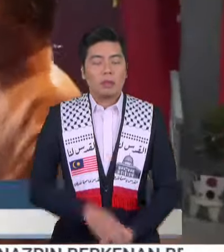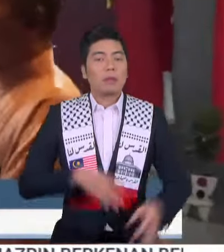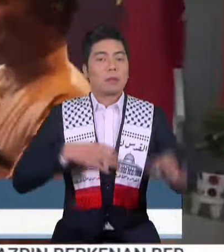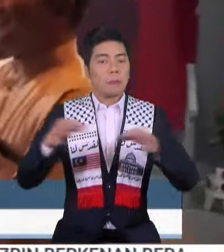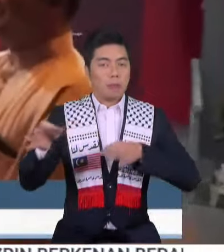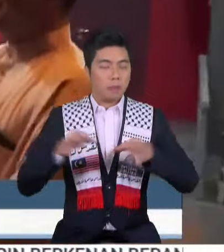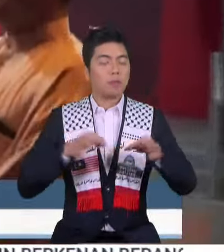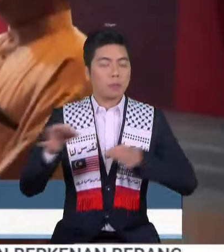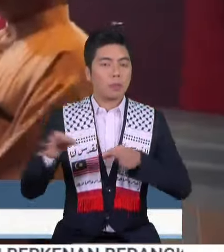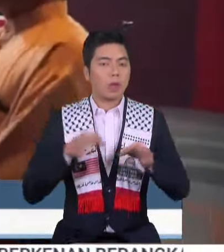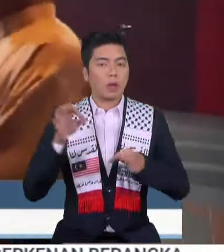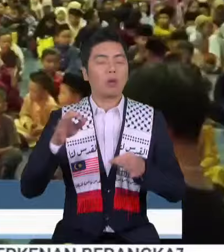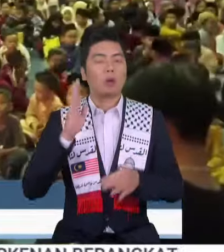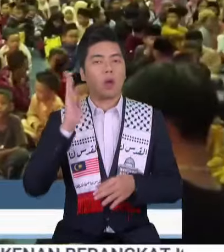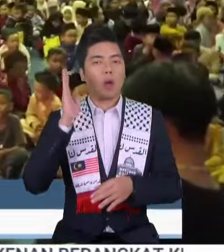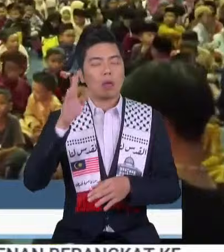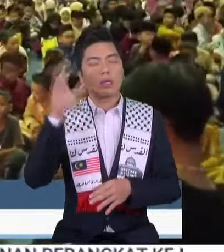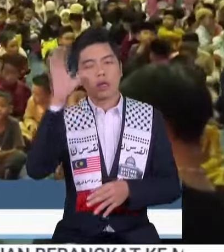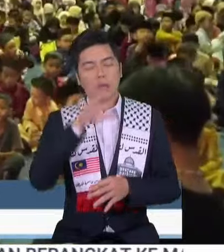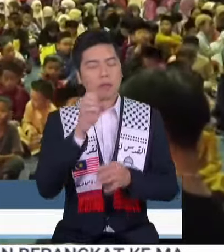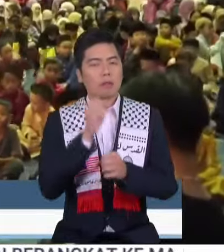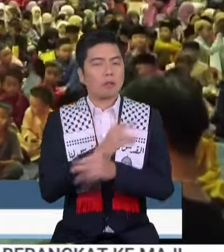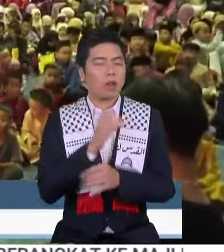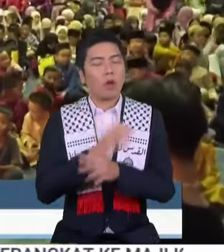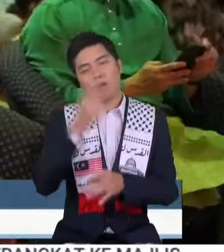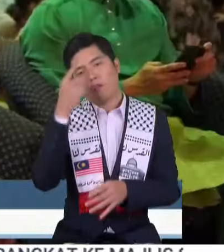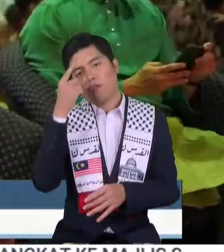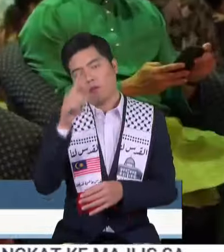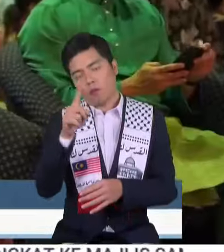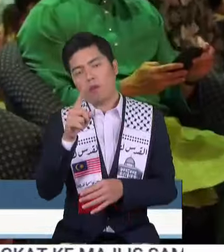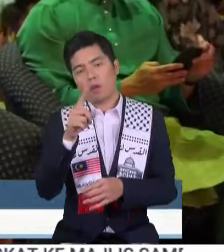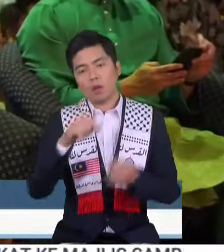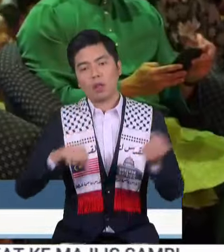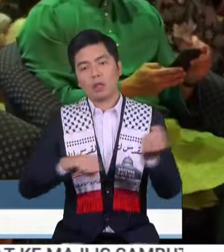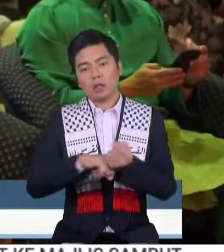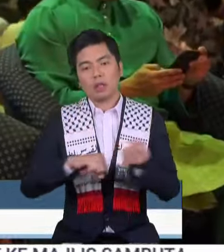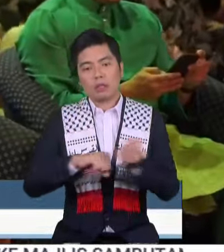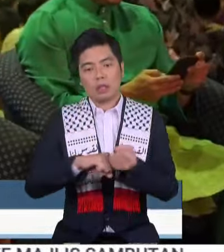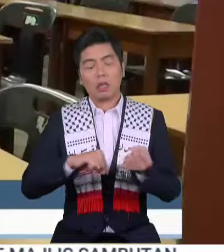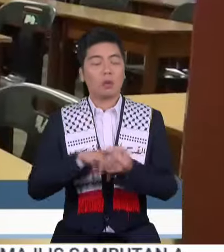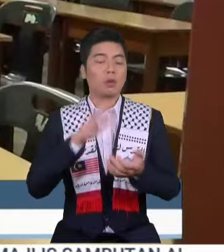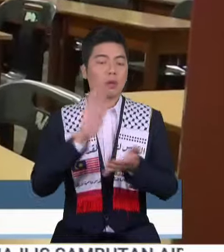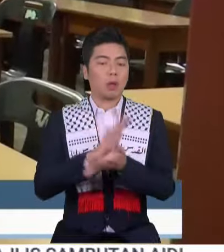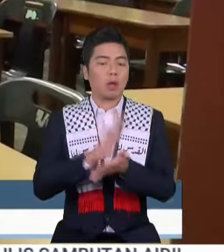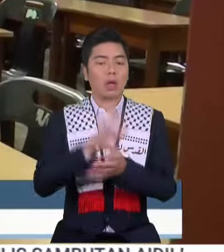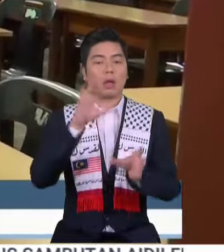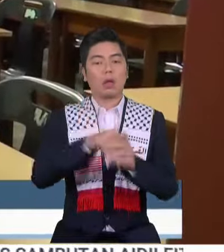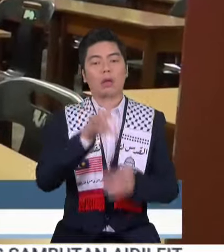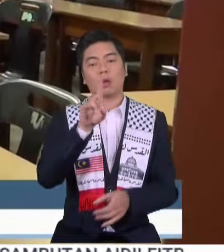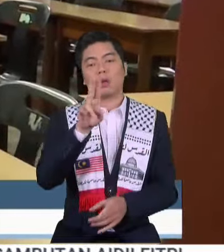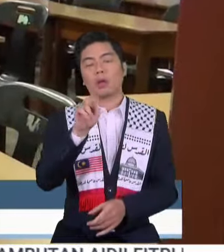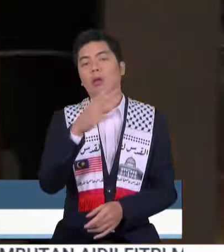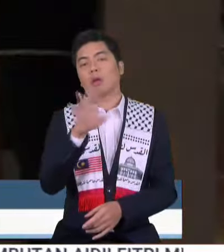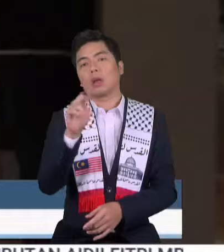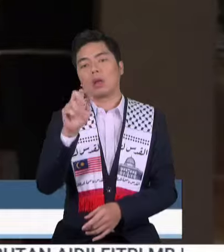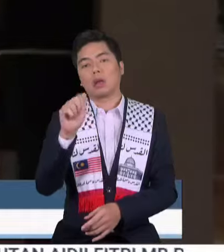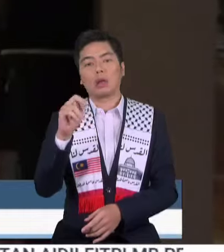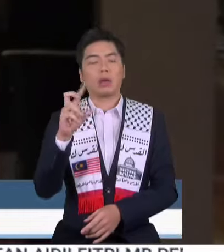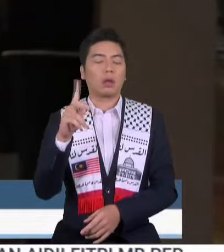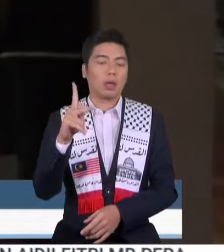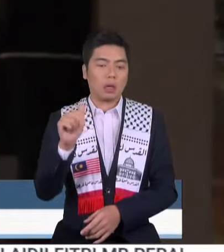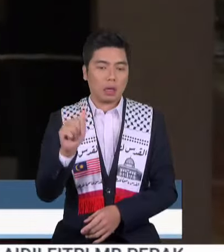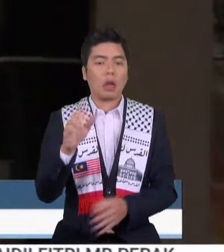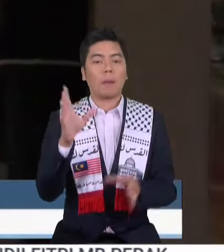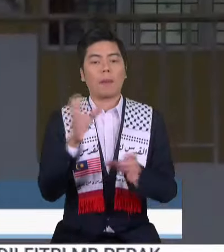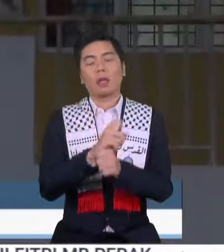Jelasnya, beliau akan berusaha mencari dana untuk memastikan setiap kelas di sekolah rendah di kawasan Dun Angka akan mendapat TV pintar